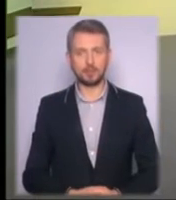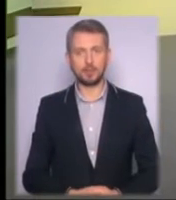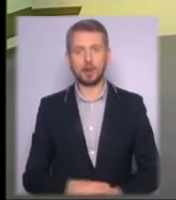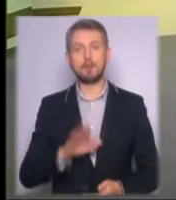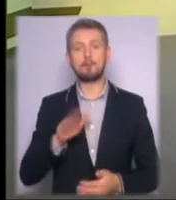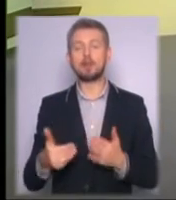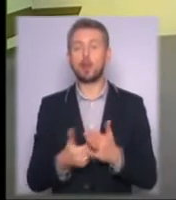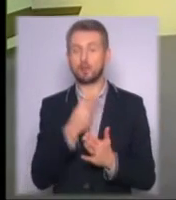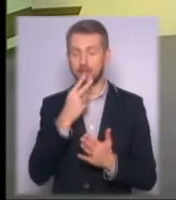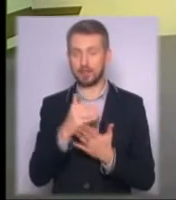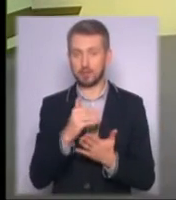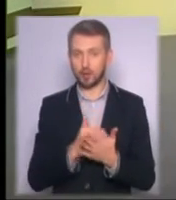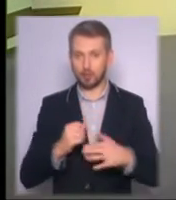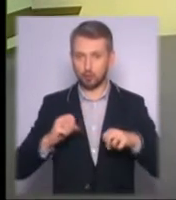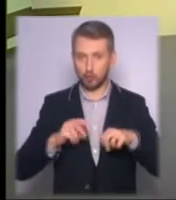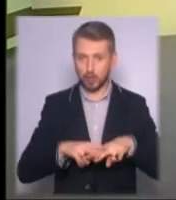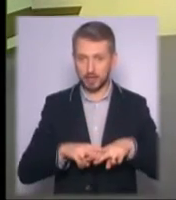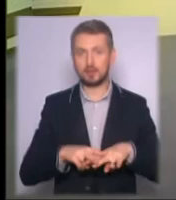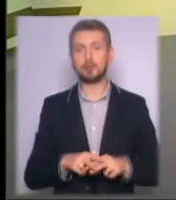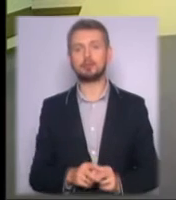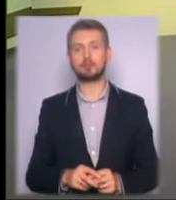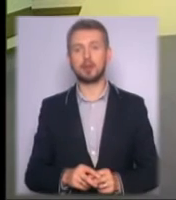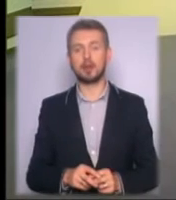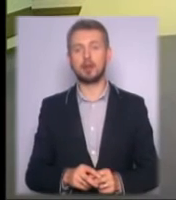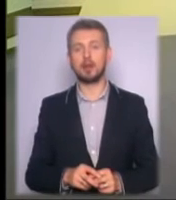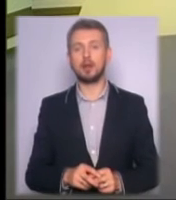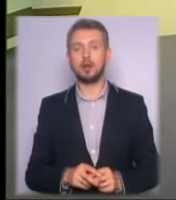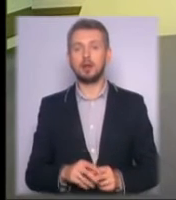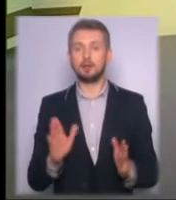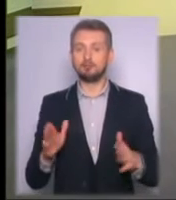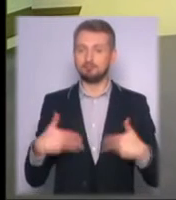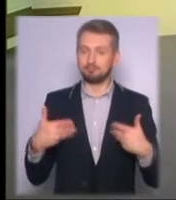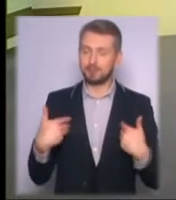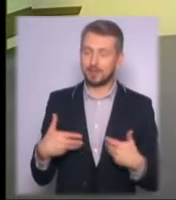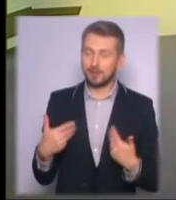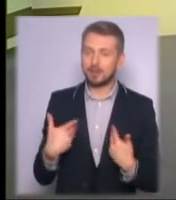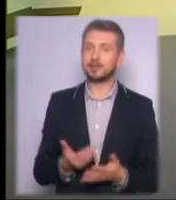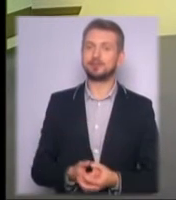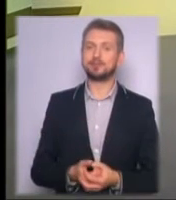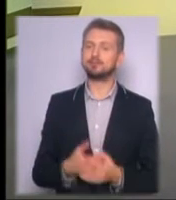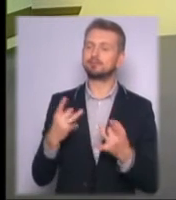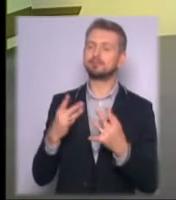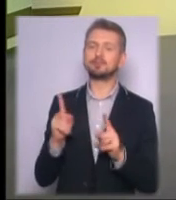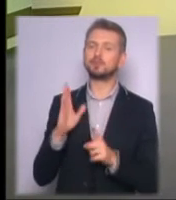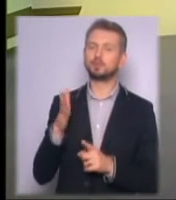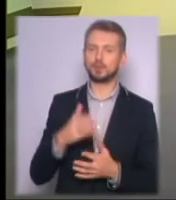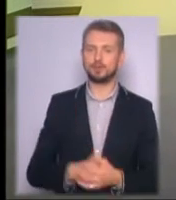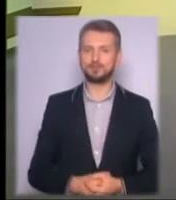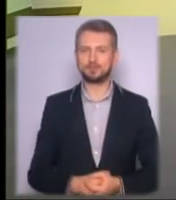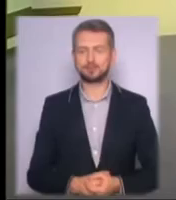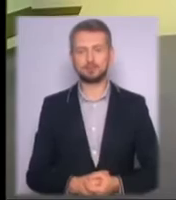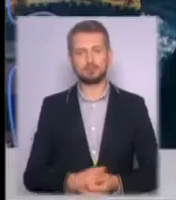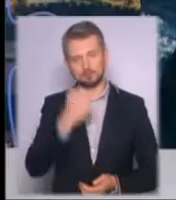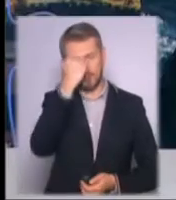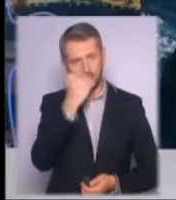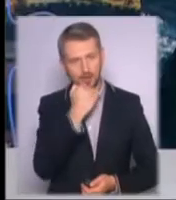Після блоку новин ефір телеканалу «Київ» продовжить Сергій Дойко з програмою «Столиця». Сергію, радий тебе вітати. Проанонсуй, будь ласка, про що буде програма. Дякую,